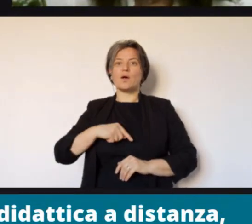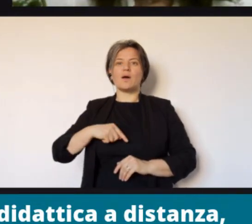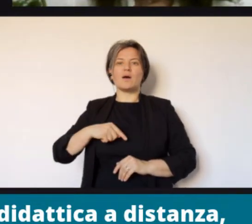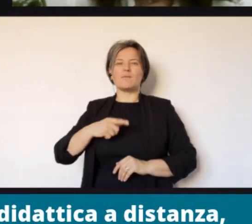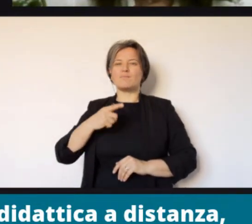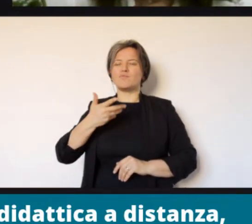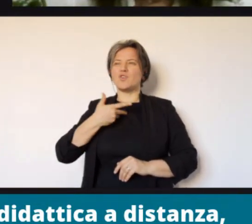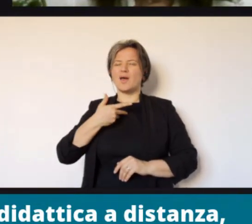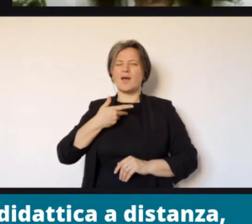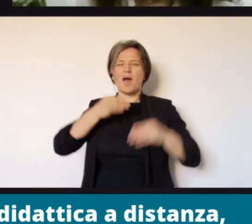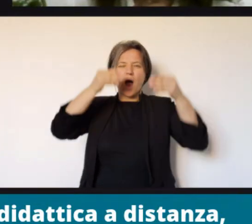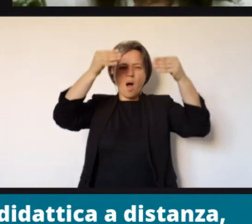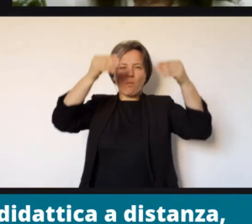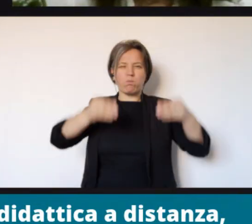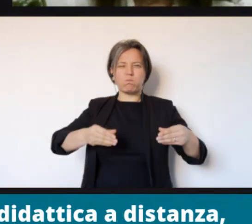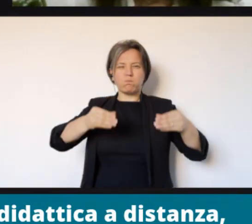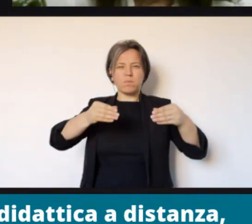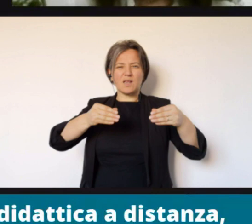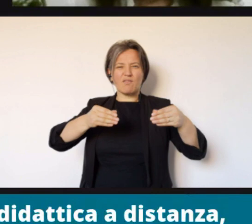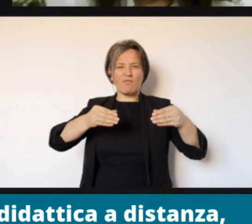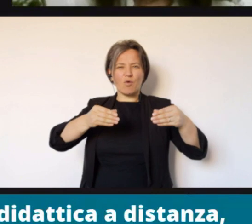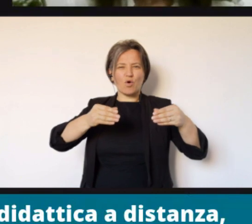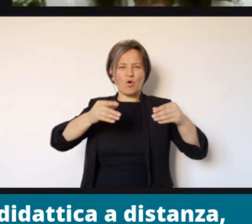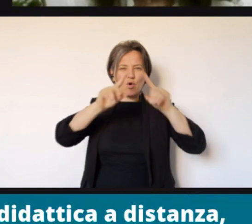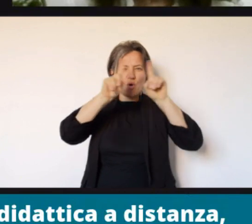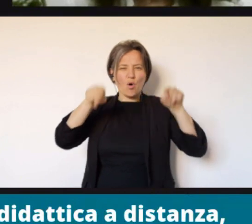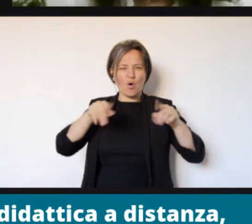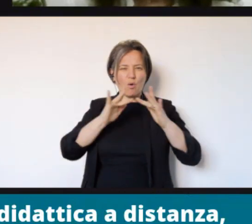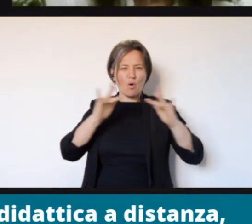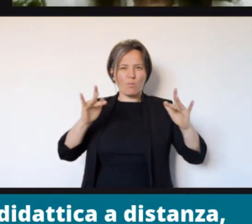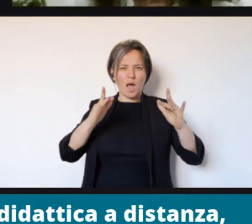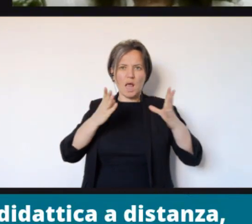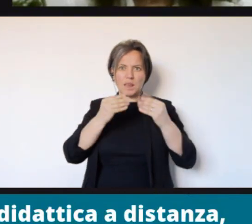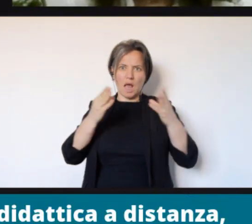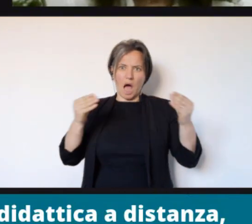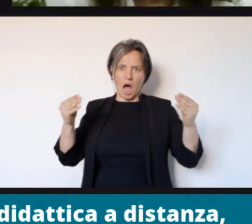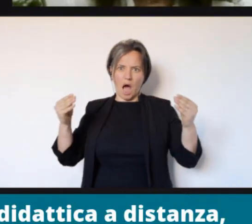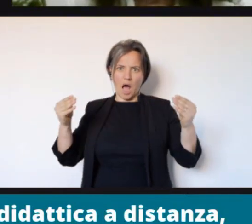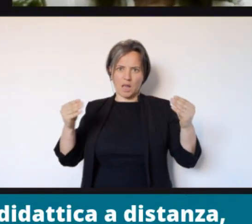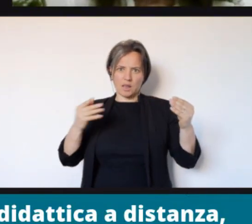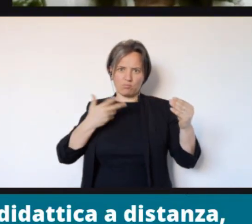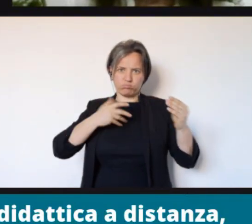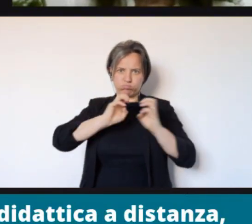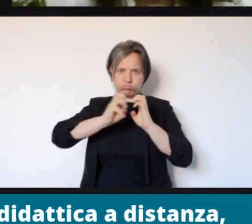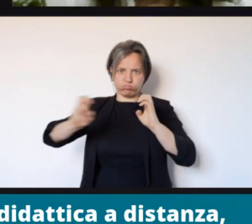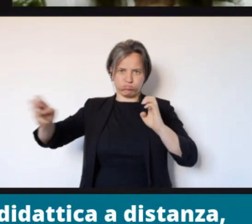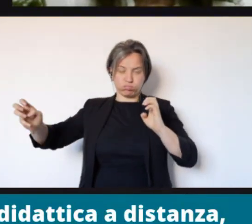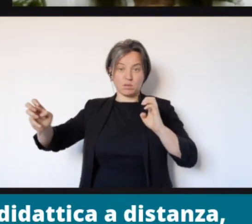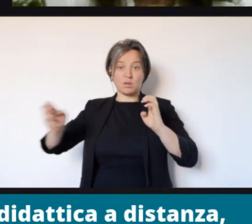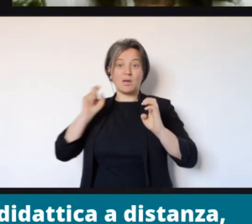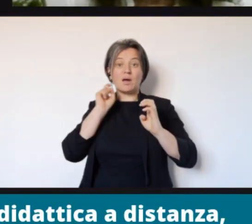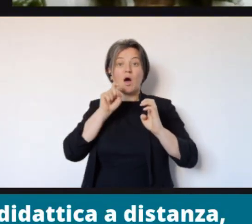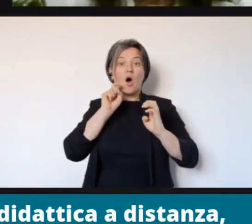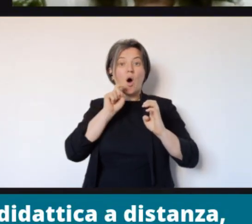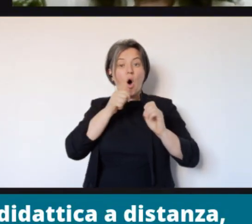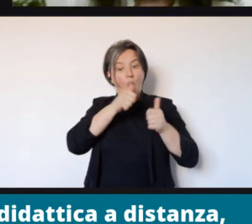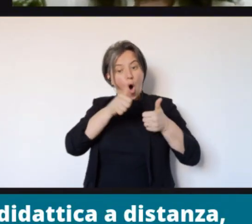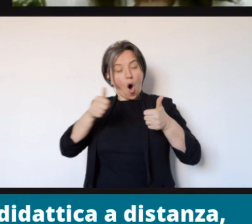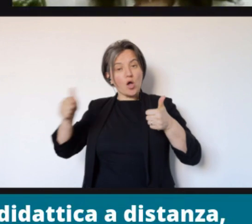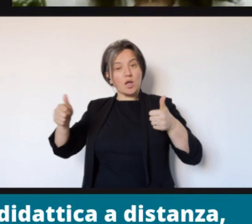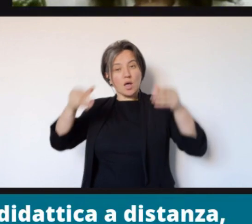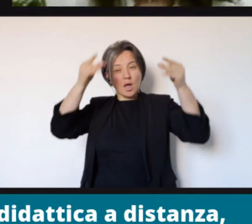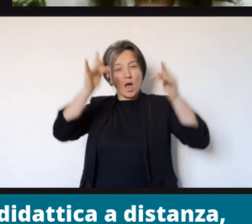noi utilizziamo tante piattaforme. Le piattaforme sono legate ad algoritmi e